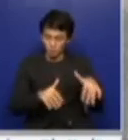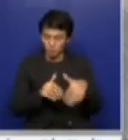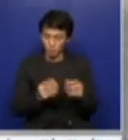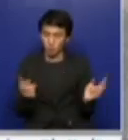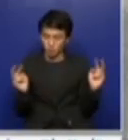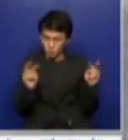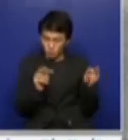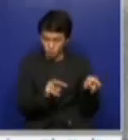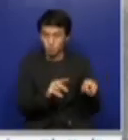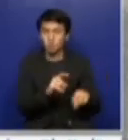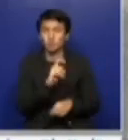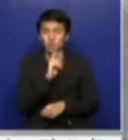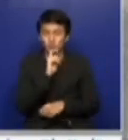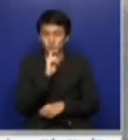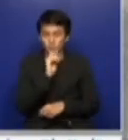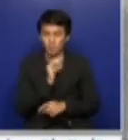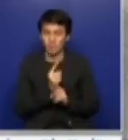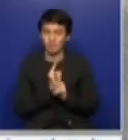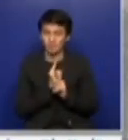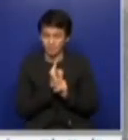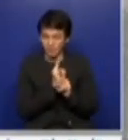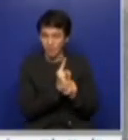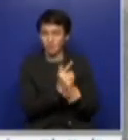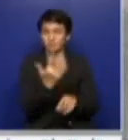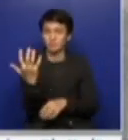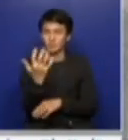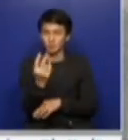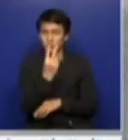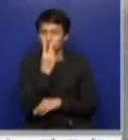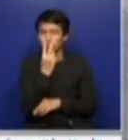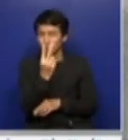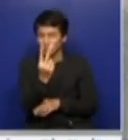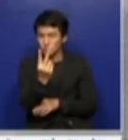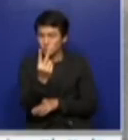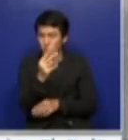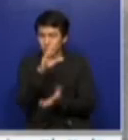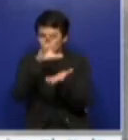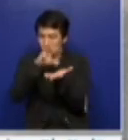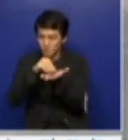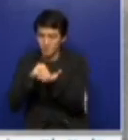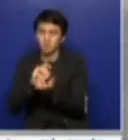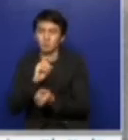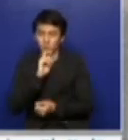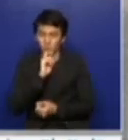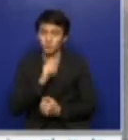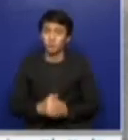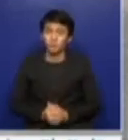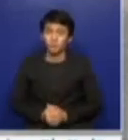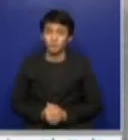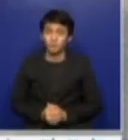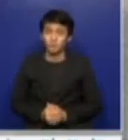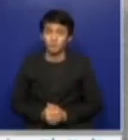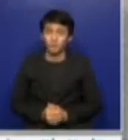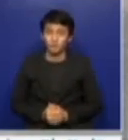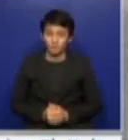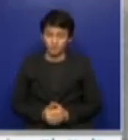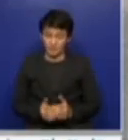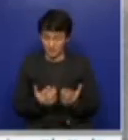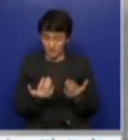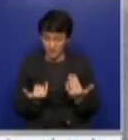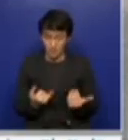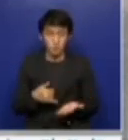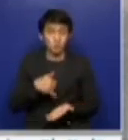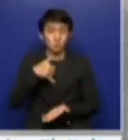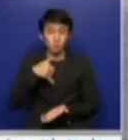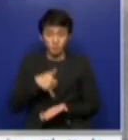จน์ติดตามการถ่ายทอดทางทีวีอยู่อย่างใกล้ชิดสำหรับประเด็นจุดยืนของ